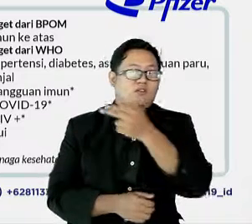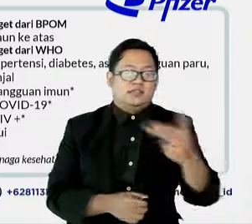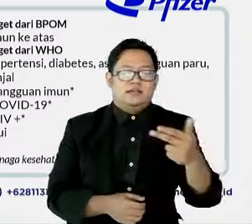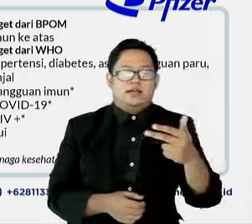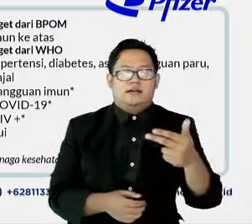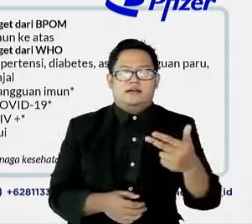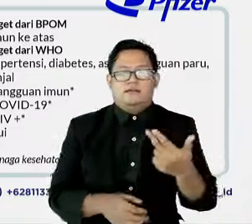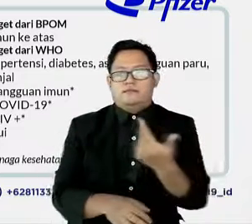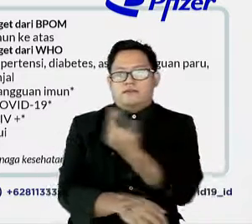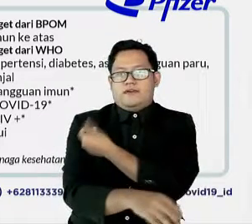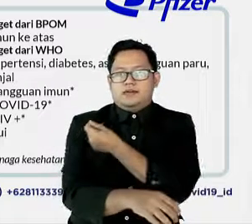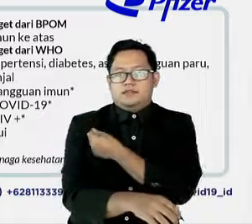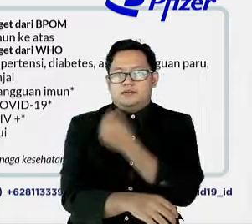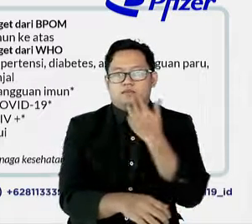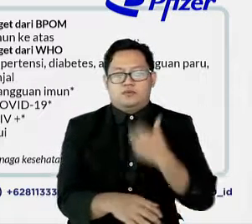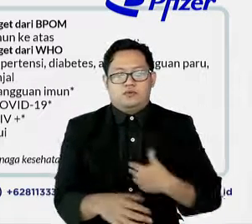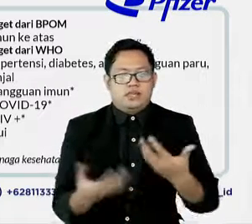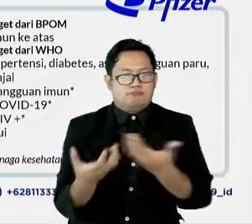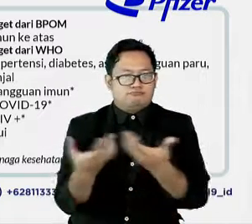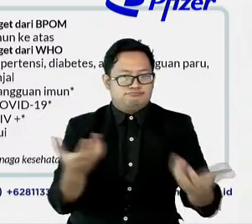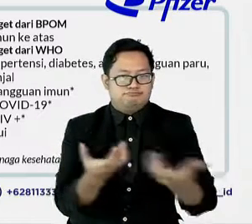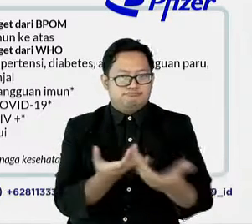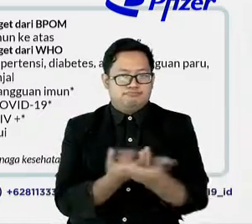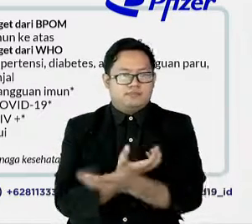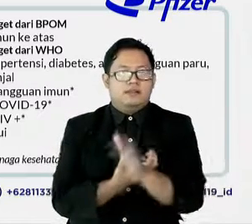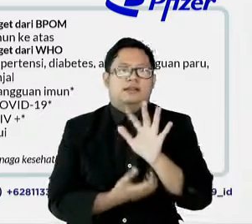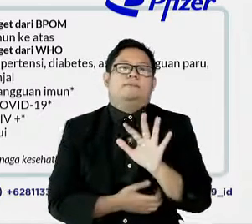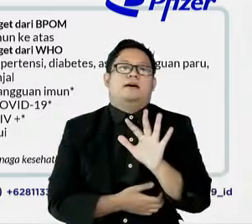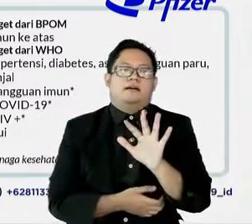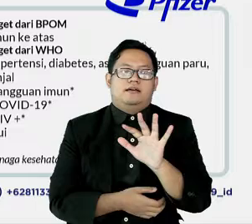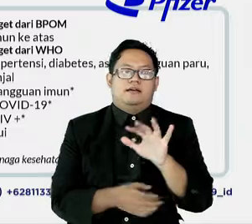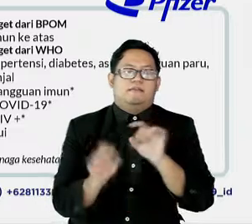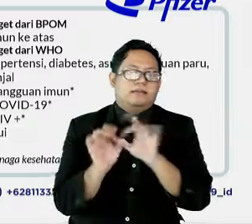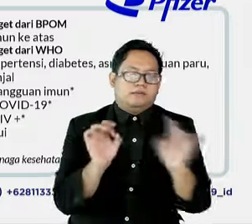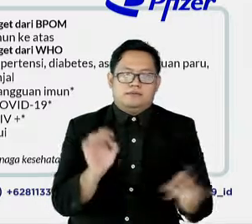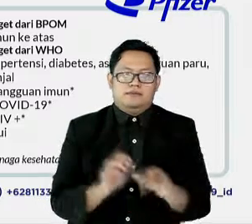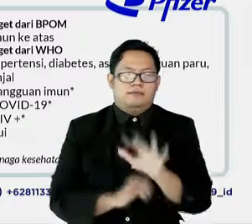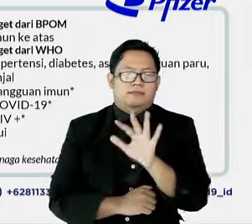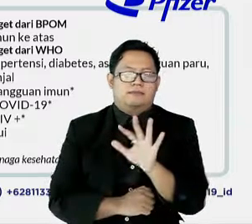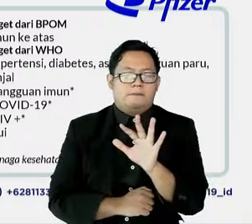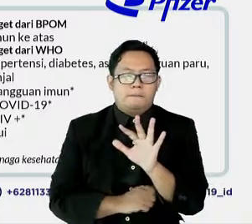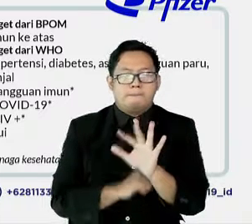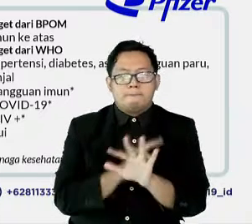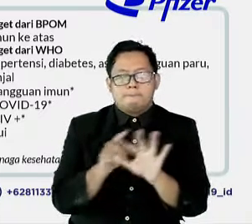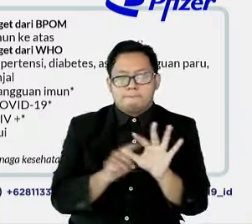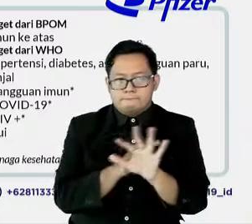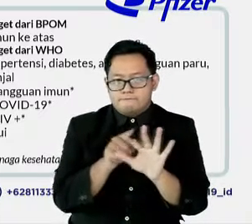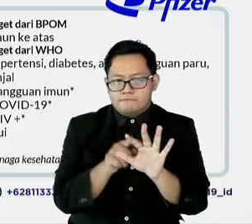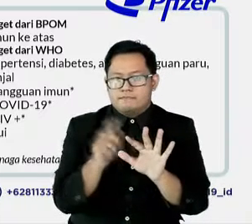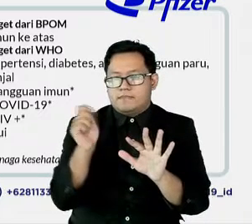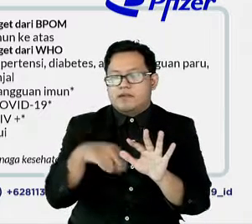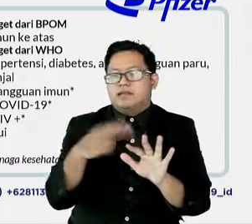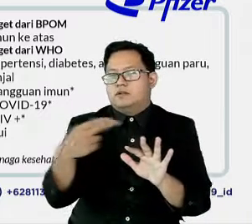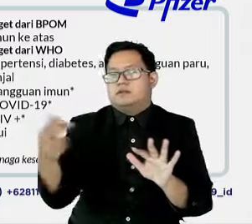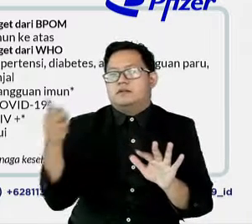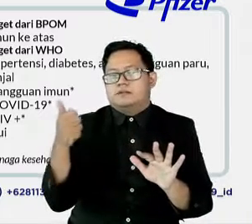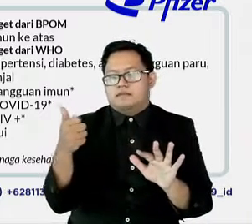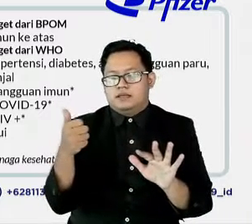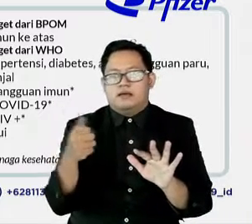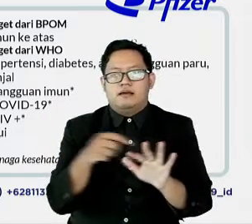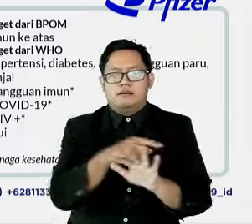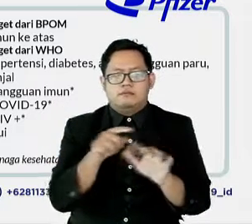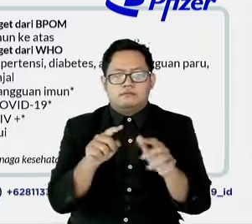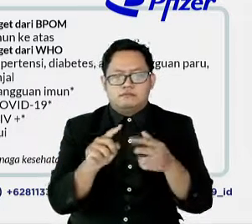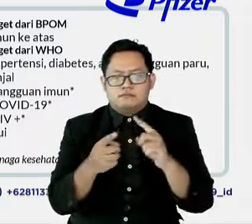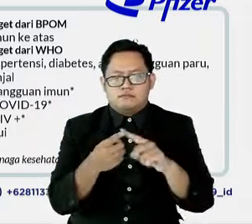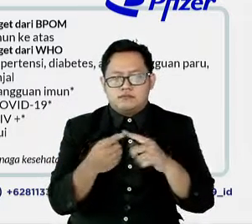jenis vaksin yang telah mendapat earl sekaligus heyuan untuk digunakan di Indonesia yaitu